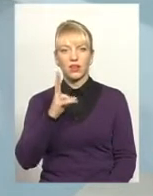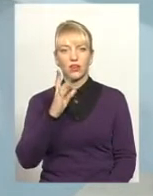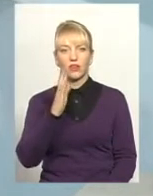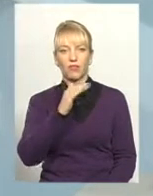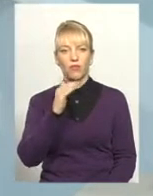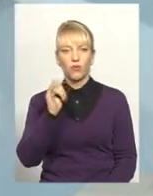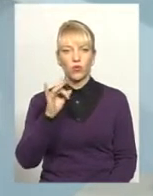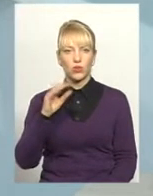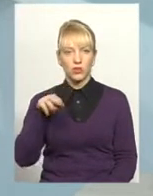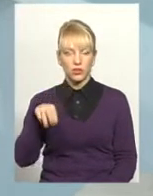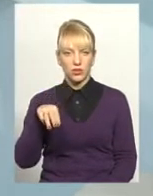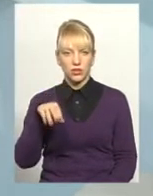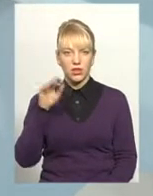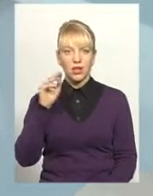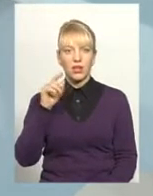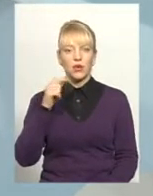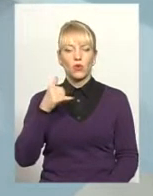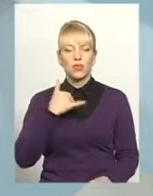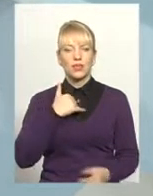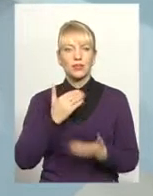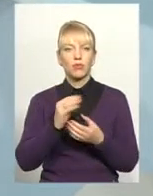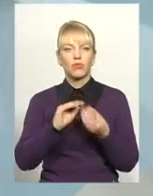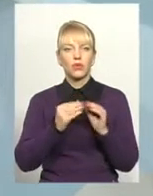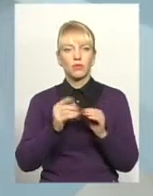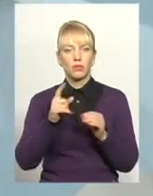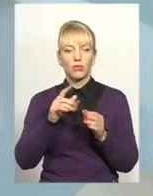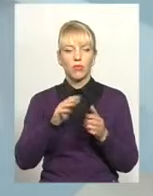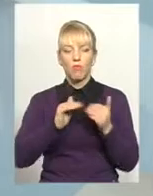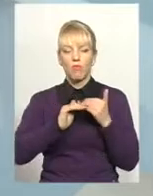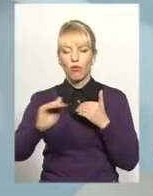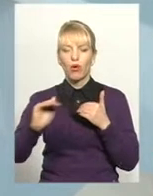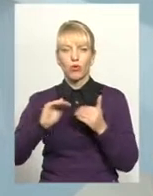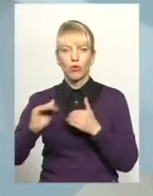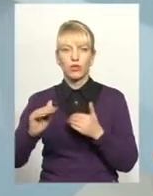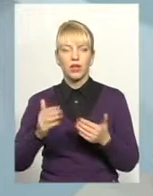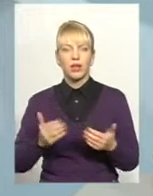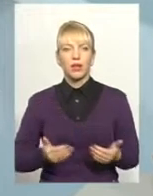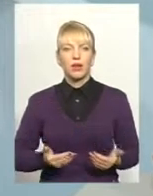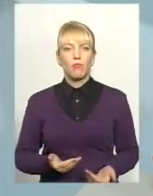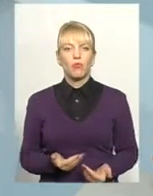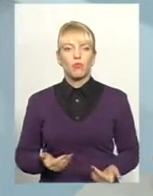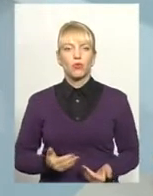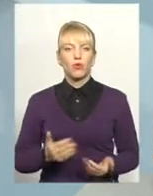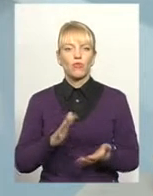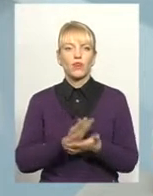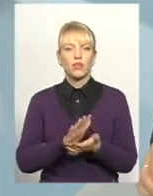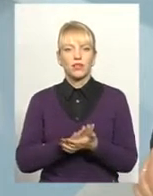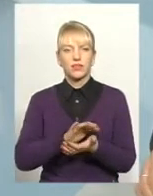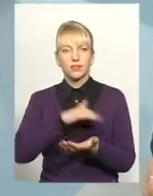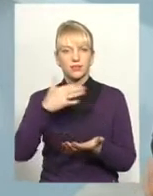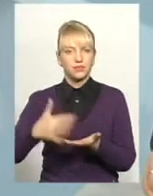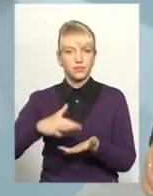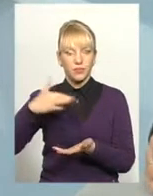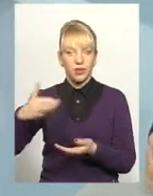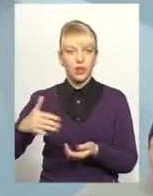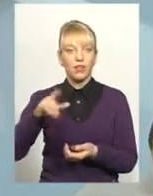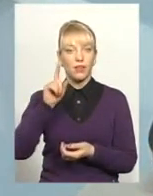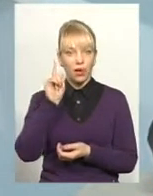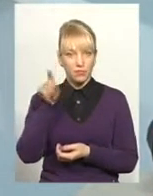це звалище чи полігони побутових відходів, сміттєзвалище. Значить,